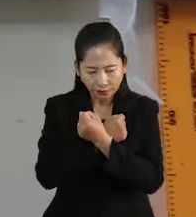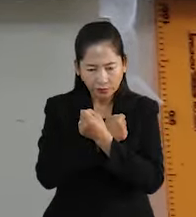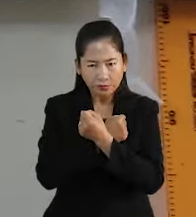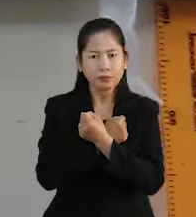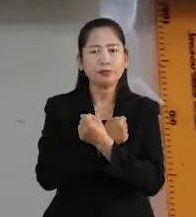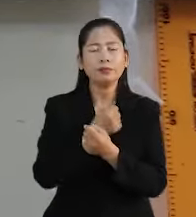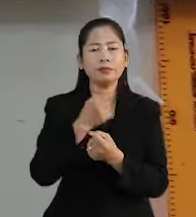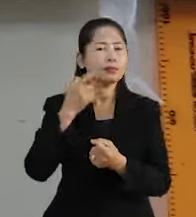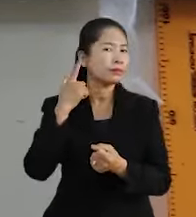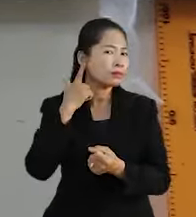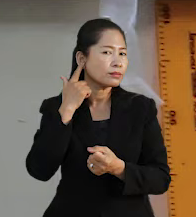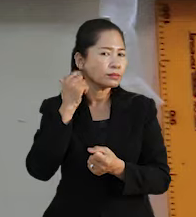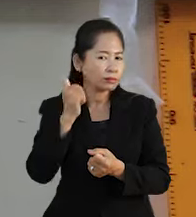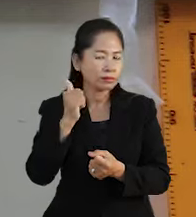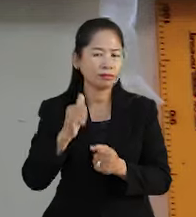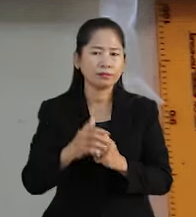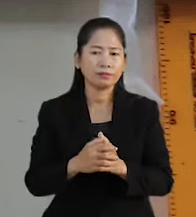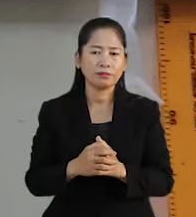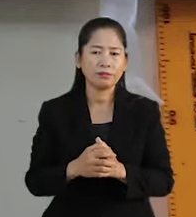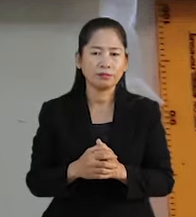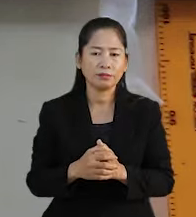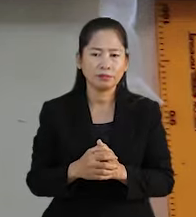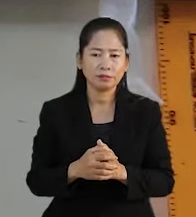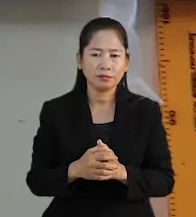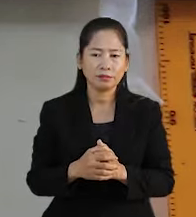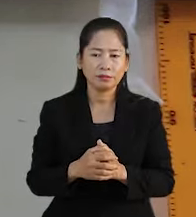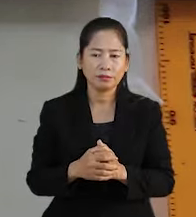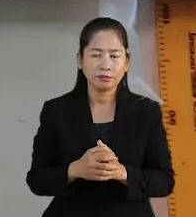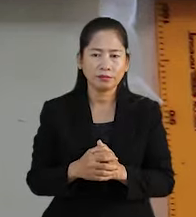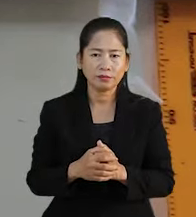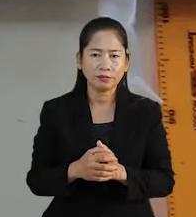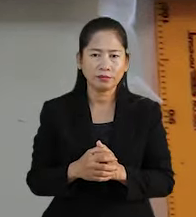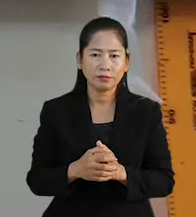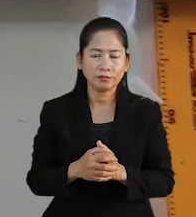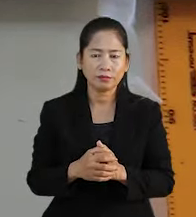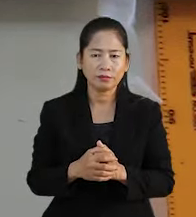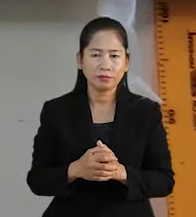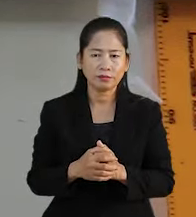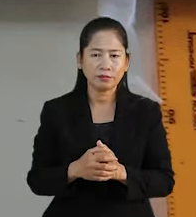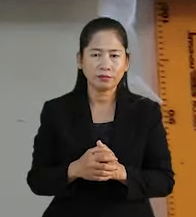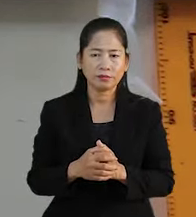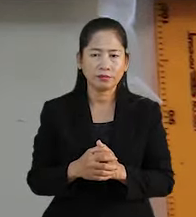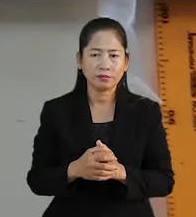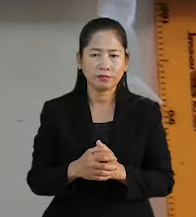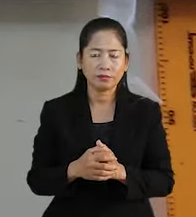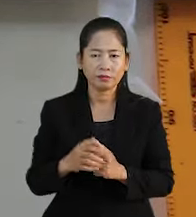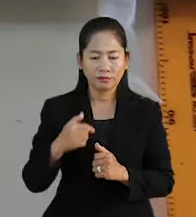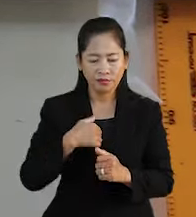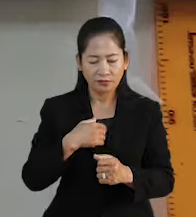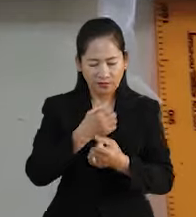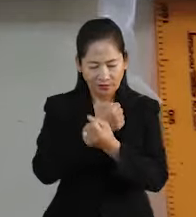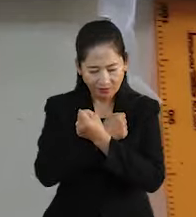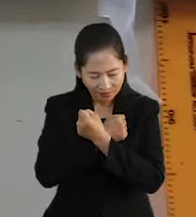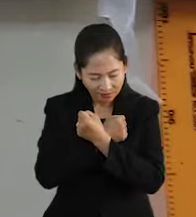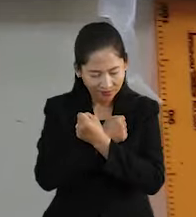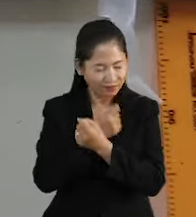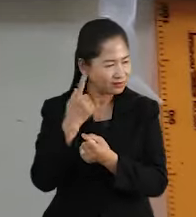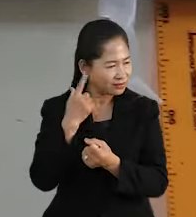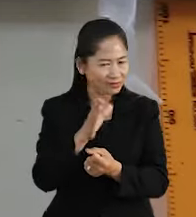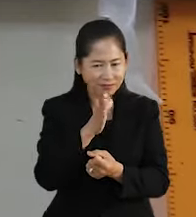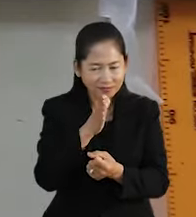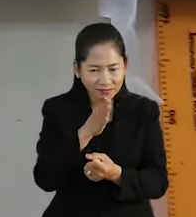ក់ខ្ញុំស្រឡាញ់ម៉ាក់ឬក៏ខ្ញុំ